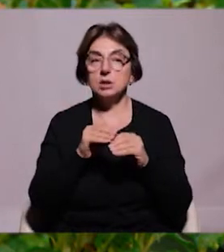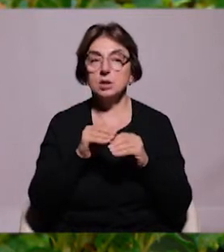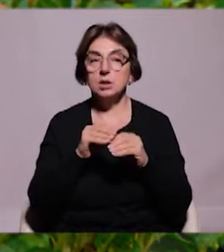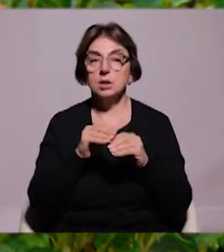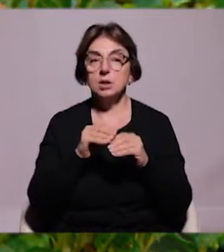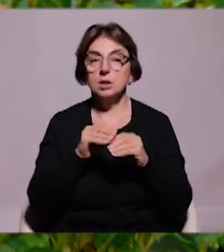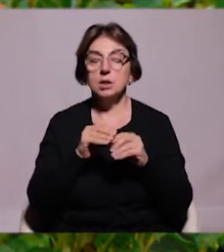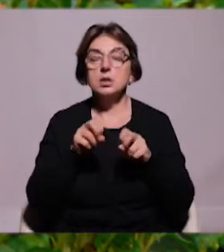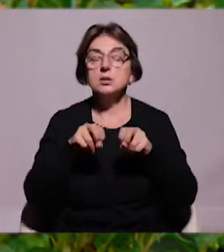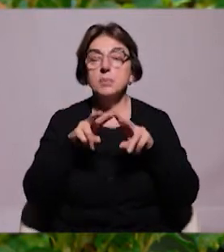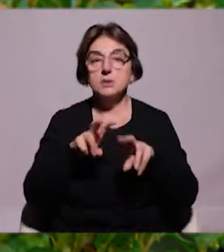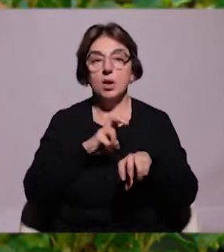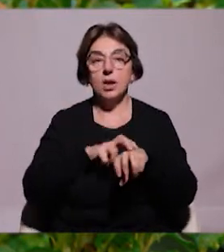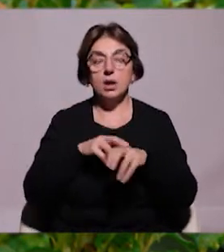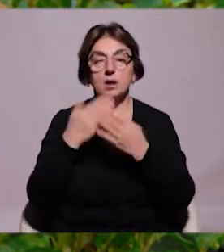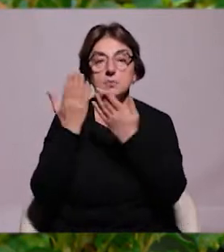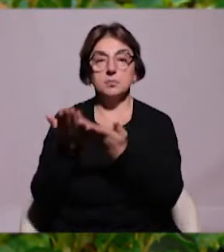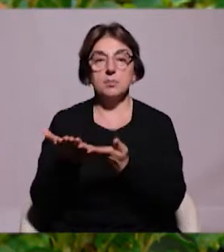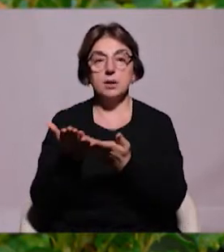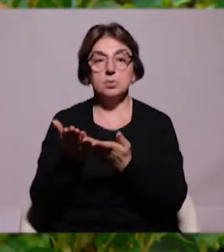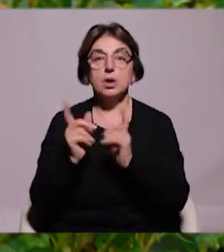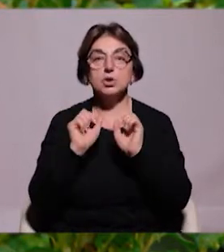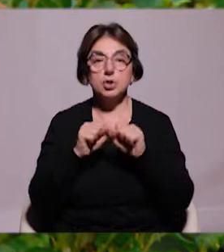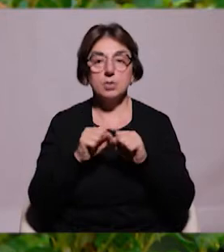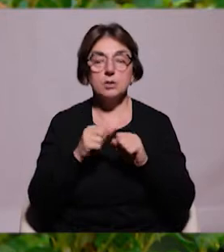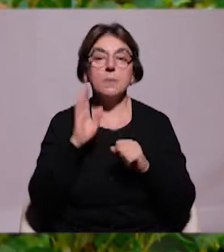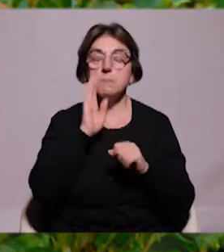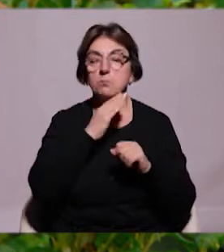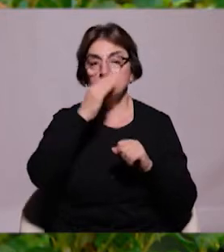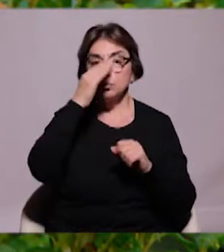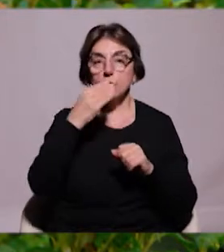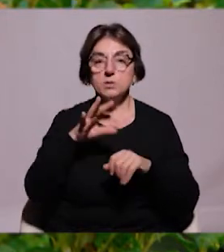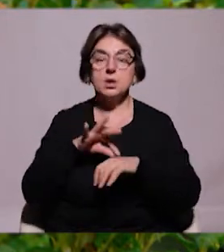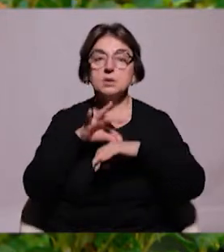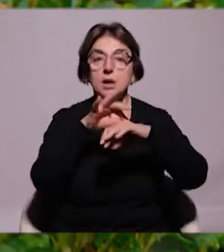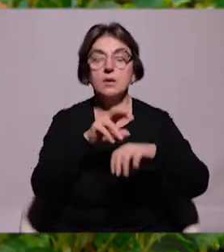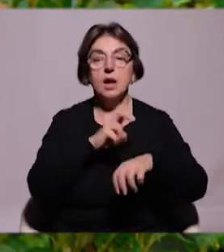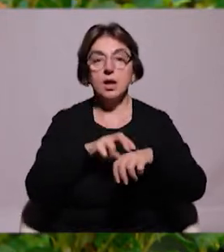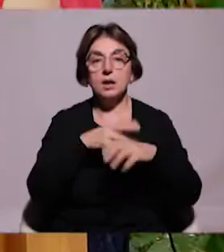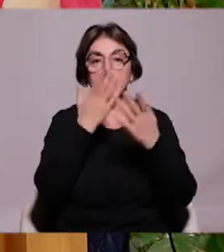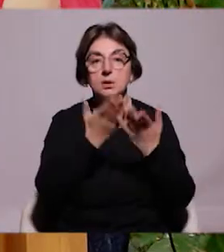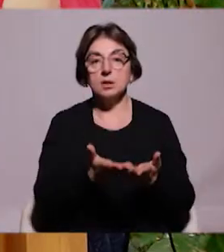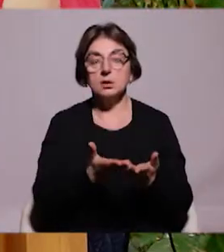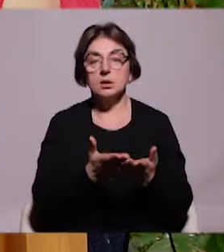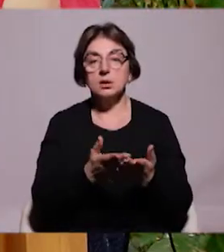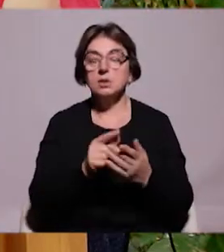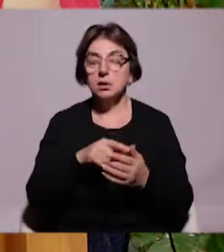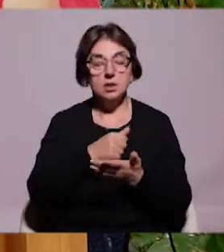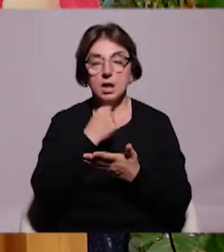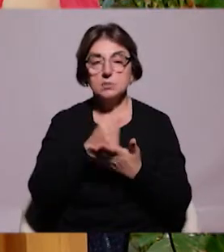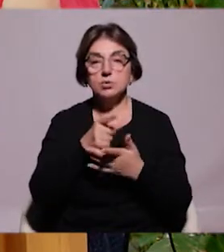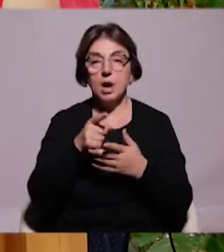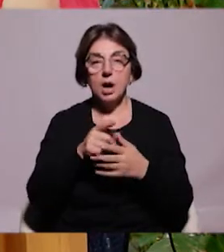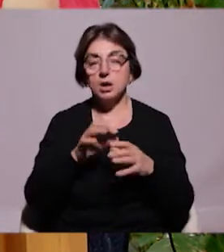მიმართოთ დარგის სპეციალისტს. ან მიმართოთ მშობელს და ის წაგიყვანთ დარგის სპეციალისტთან და დარწმუნდებით, რომ